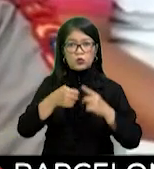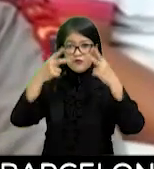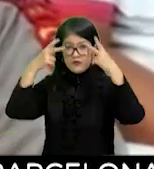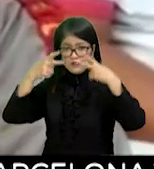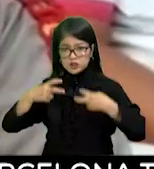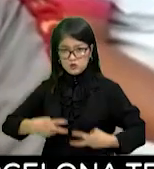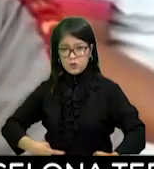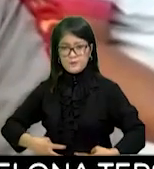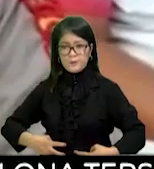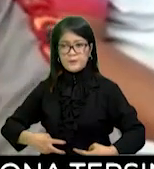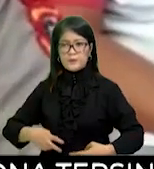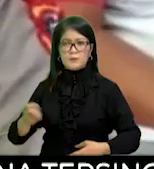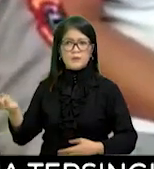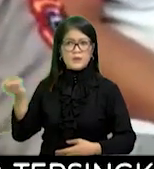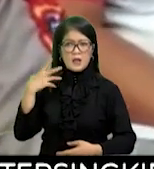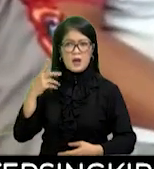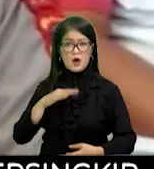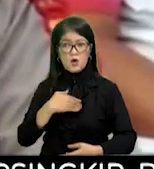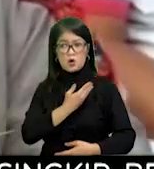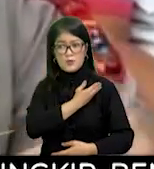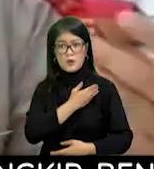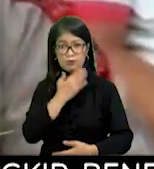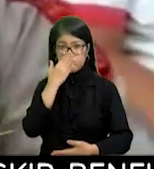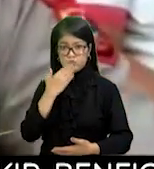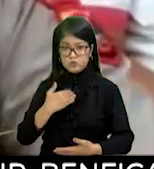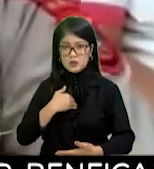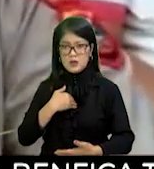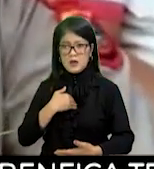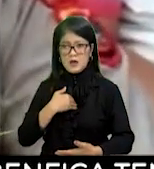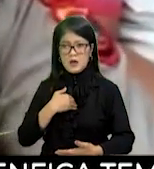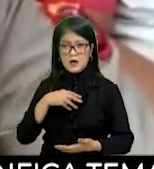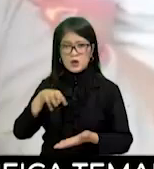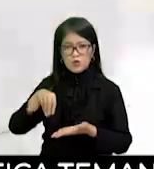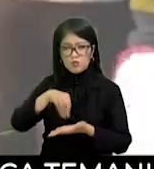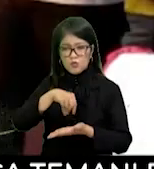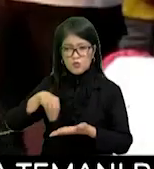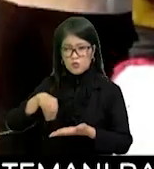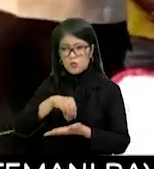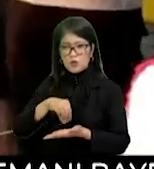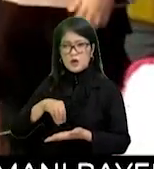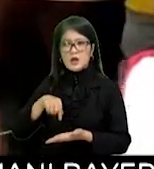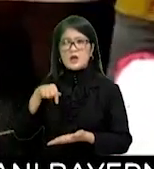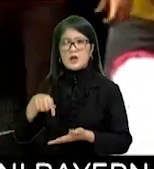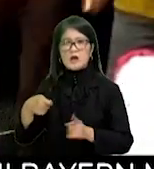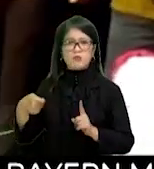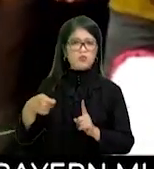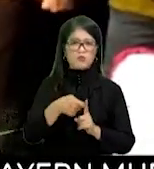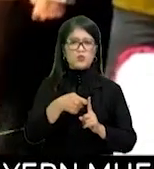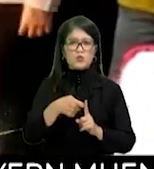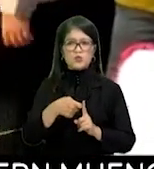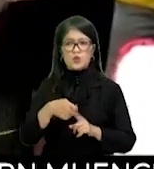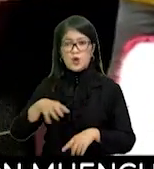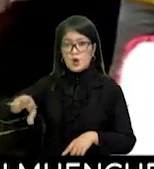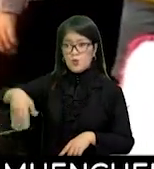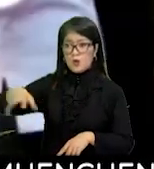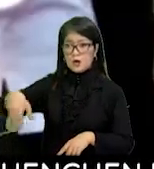gaib. Kekuatan tidak kebal dengan senjata tajam. Perselisihan antar keluarga terjadi